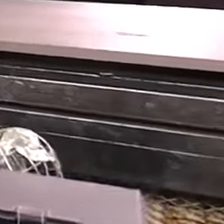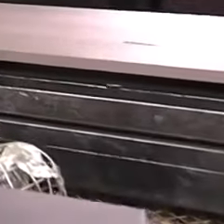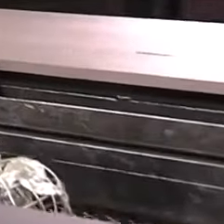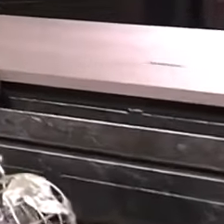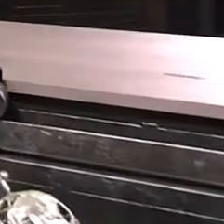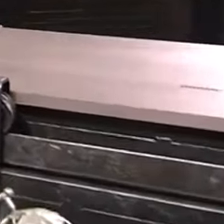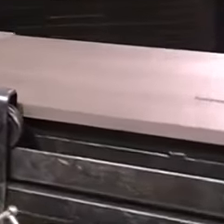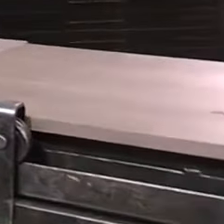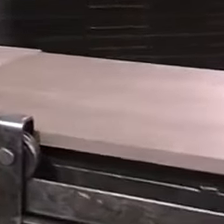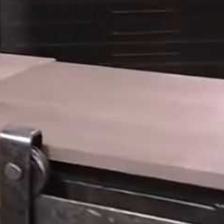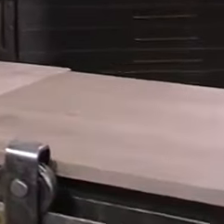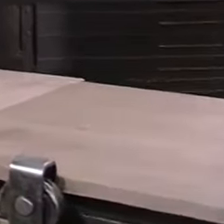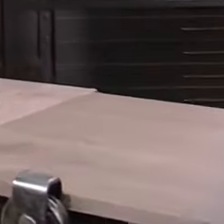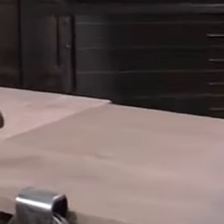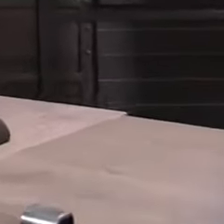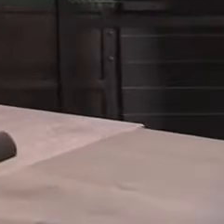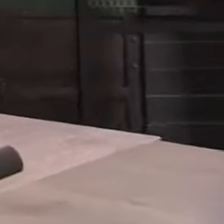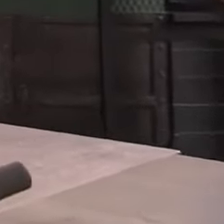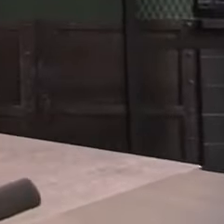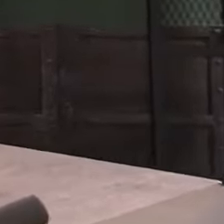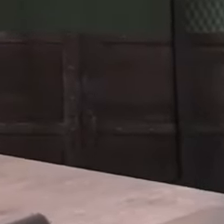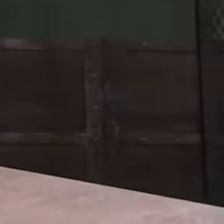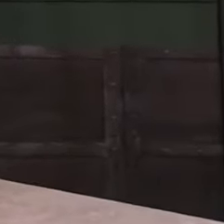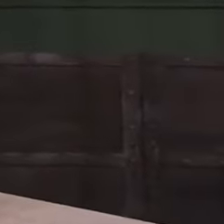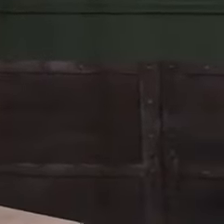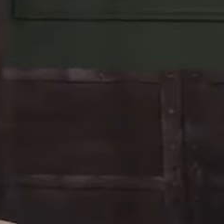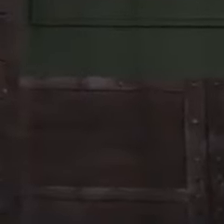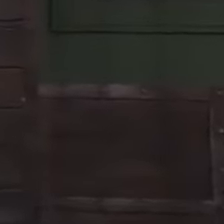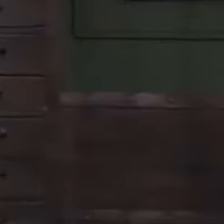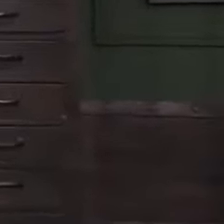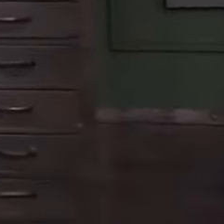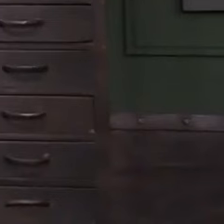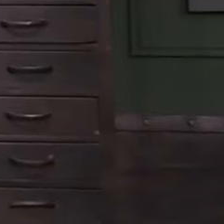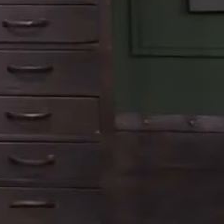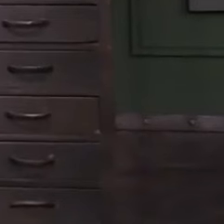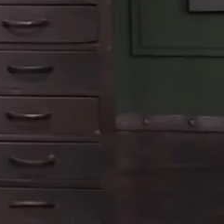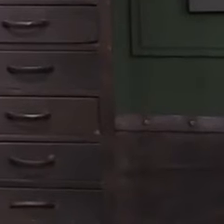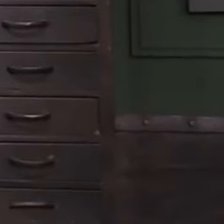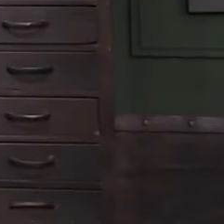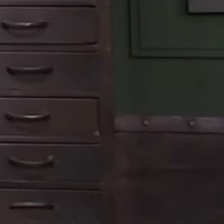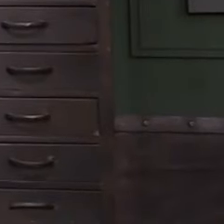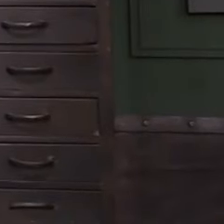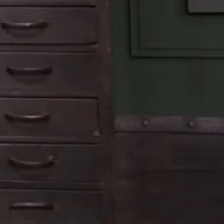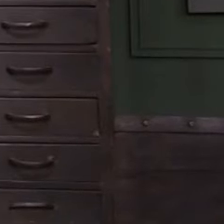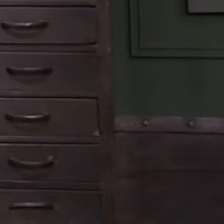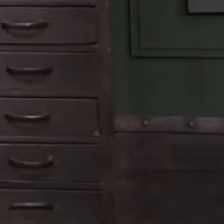싶으십니까? 그렇다면 사반 채널을 구독해주세요. 지금까지 이자연 기자였습니다.